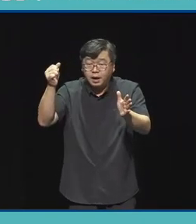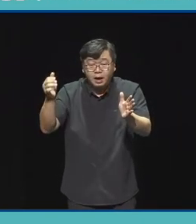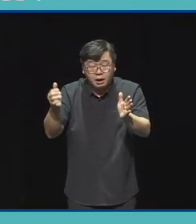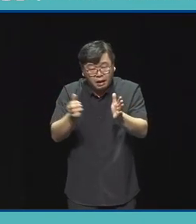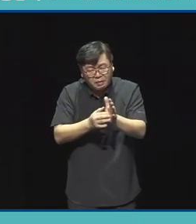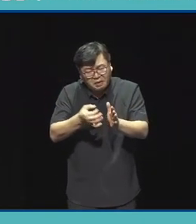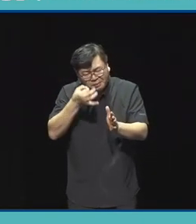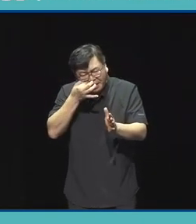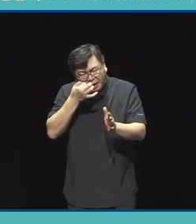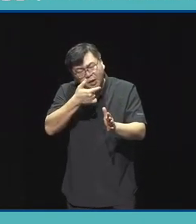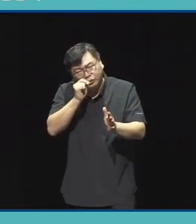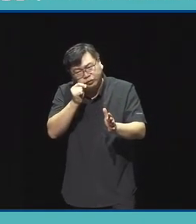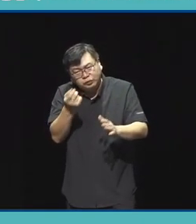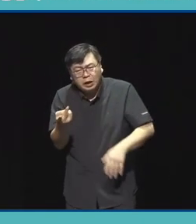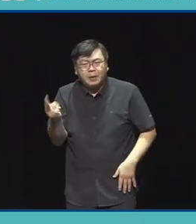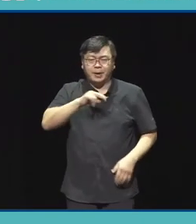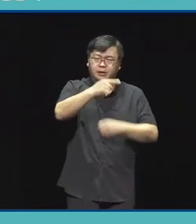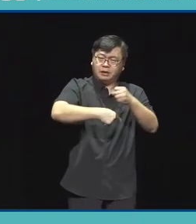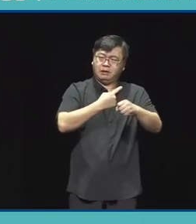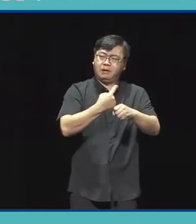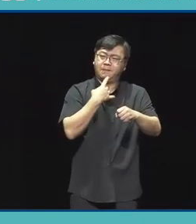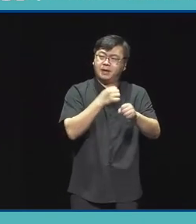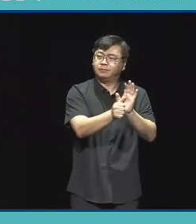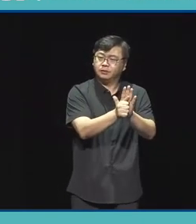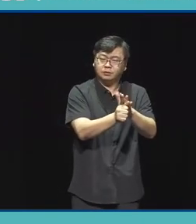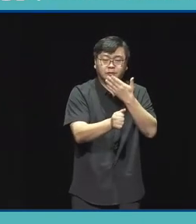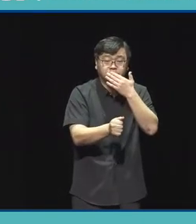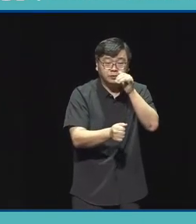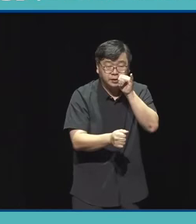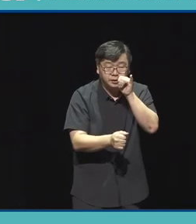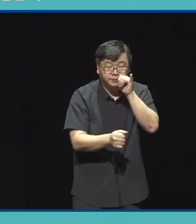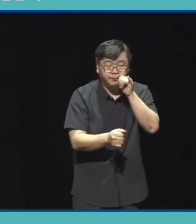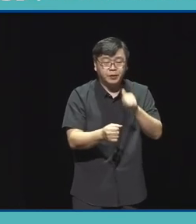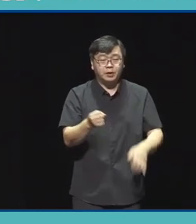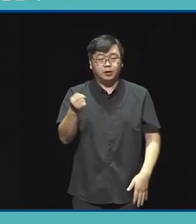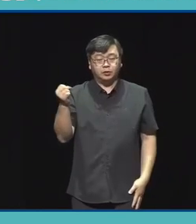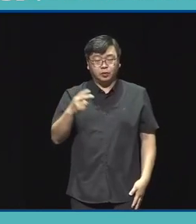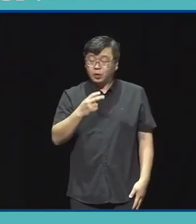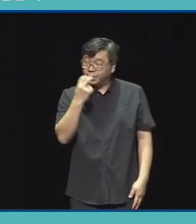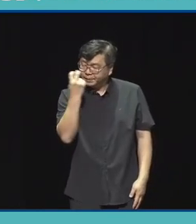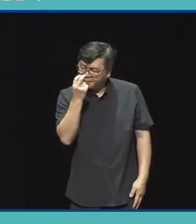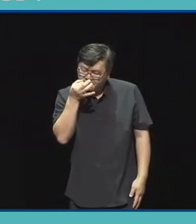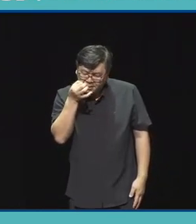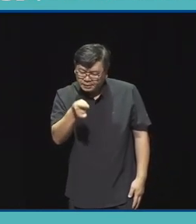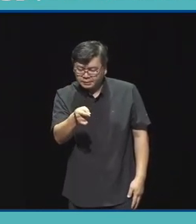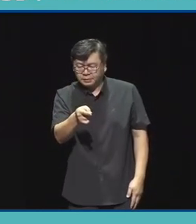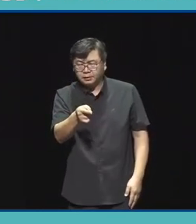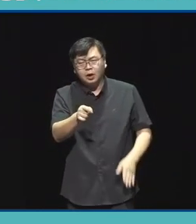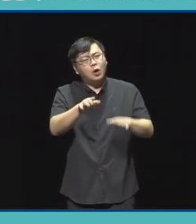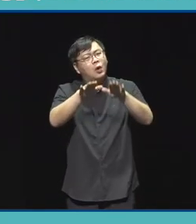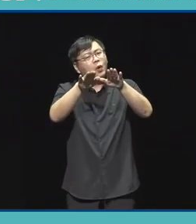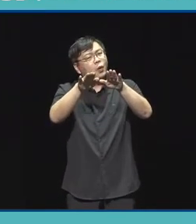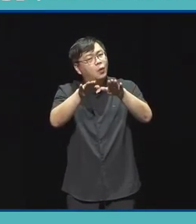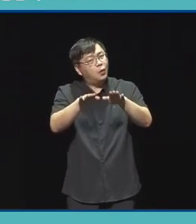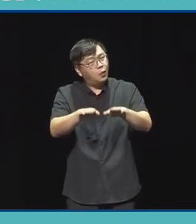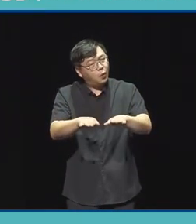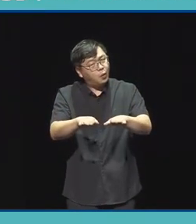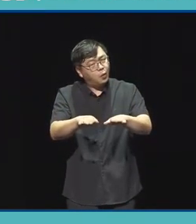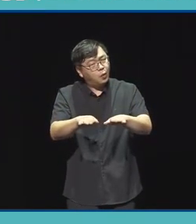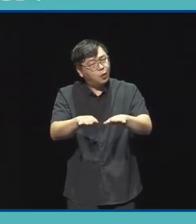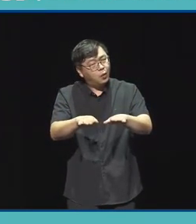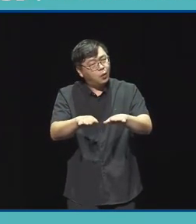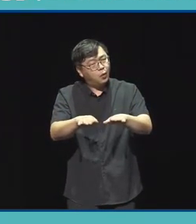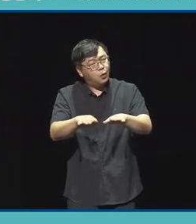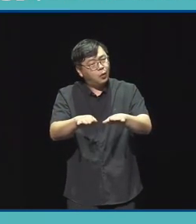수도 있고요 그 다음에 심의 연애를 통해서 올해 해당 장르에는 다년간